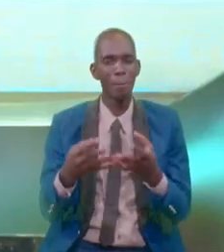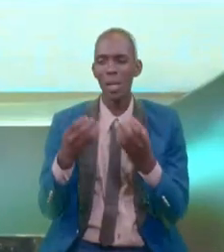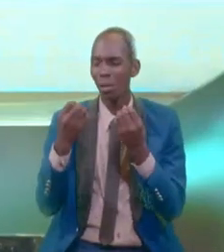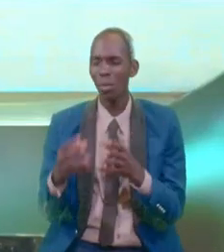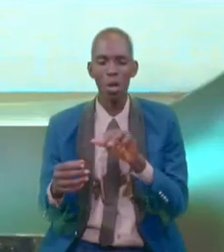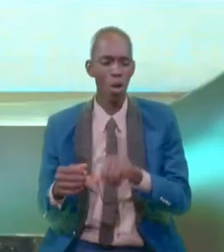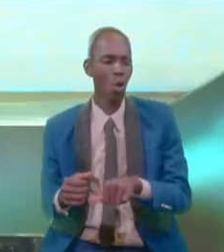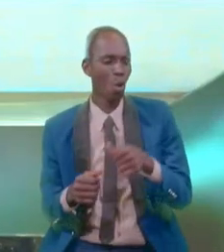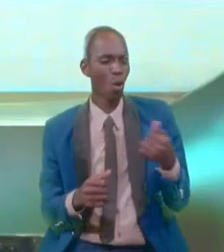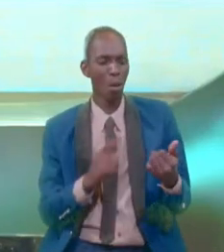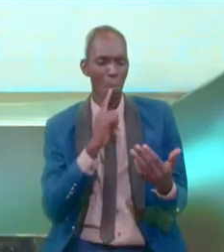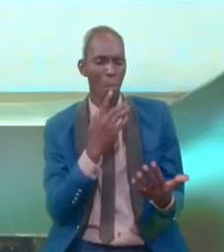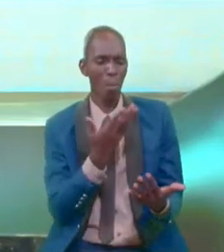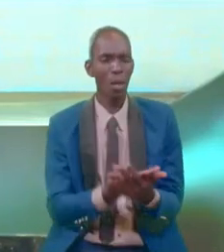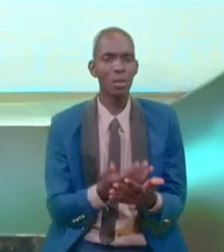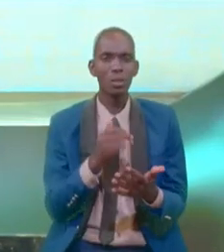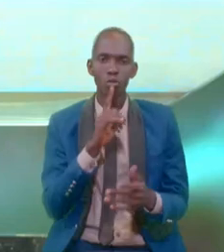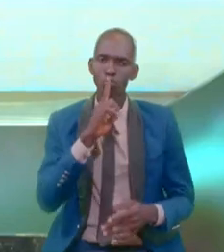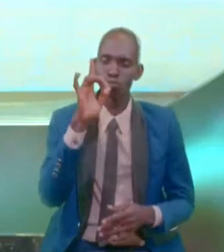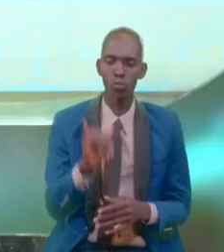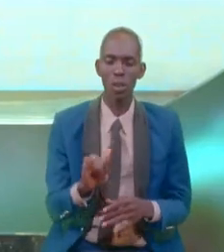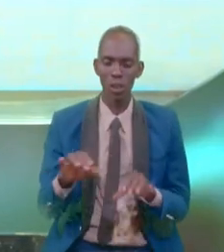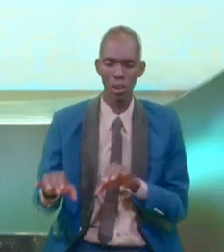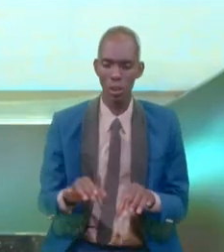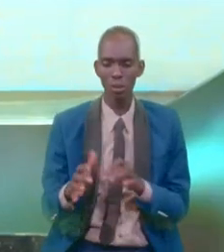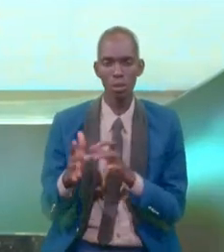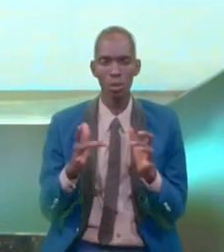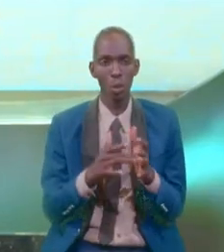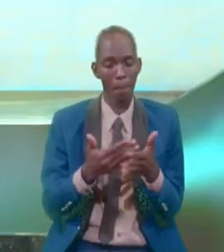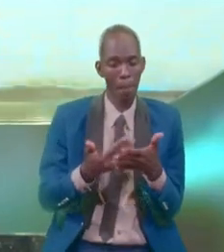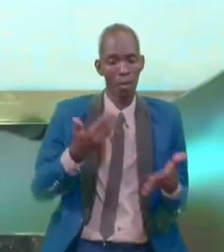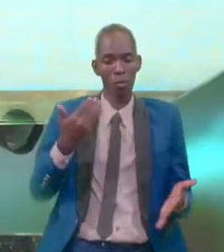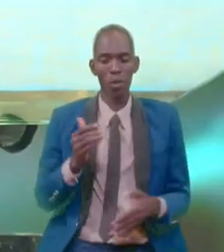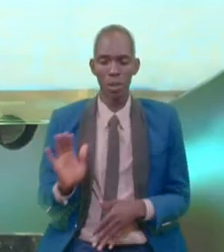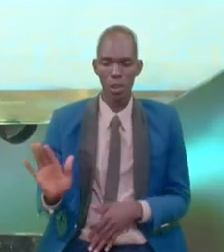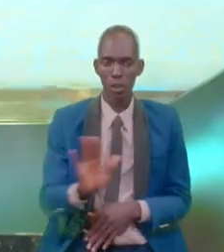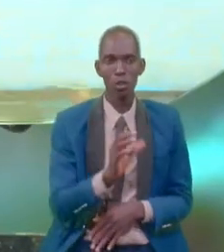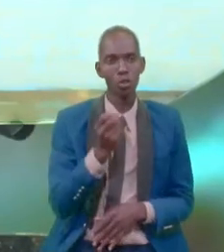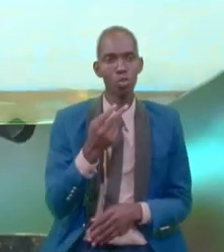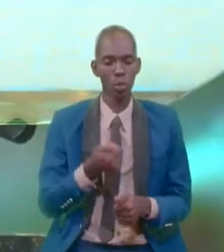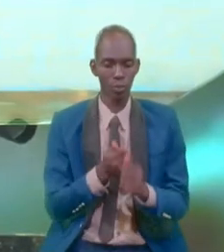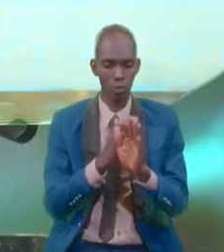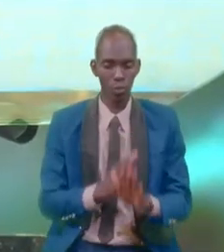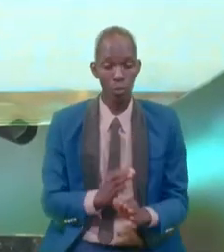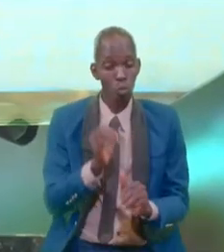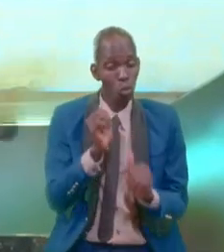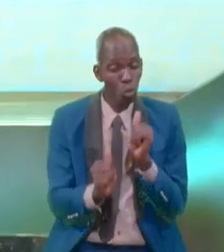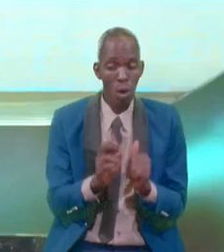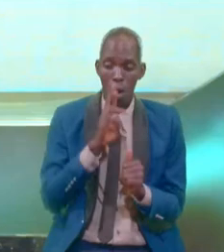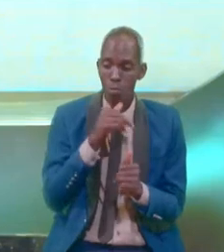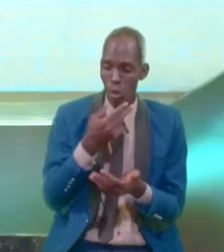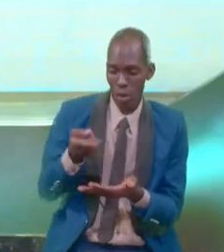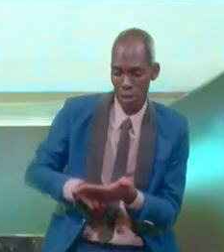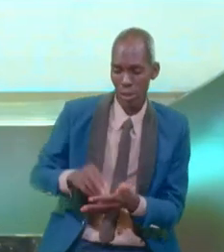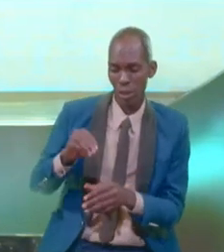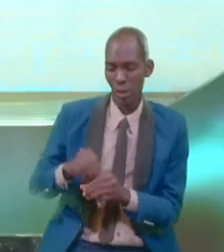Jean 20, 30. Jésus a fait encore en présence de ses disciples beaucoup d'autres miracles qui ne sont